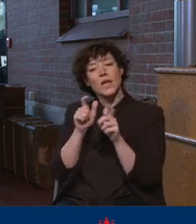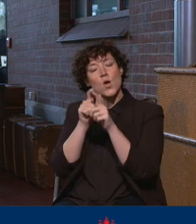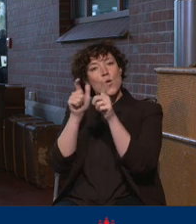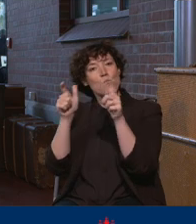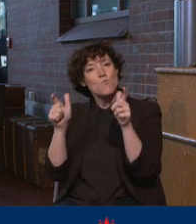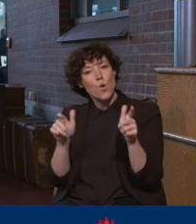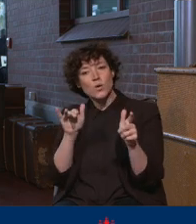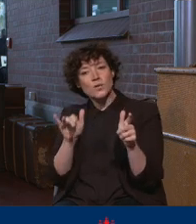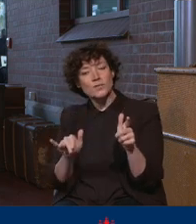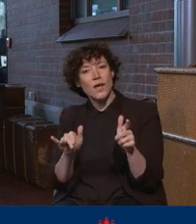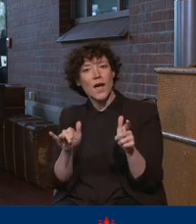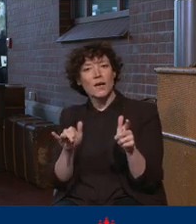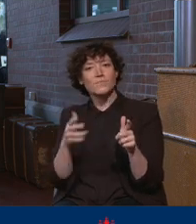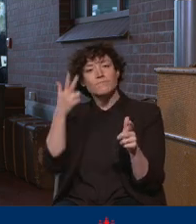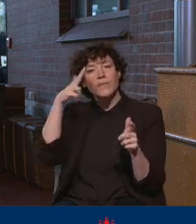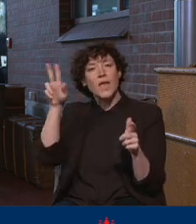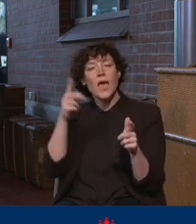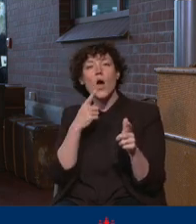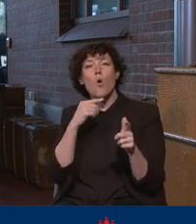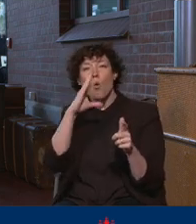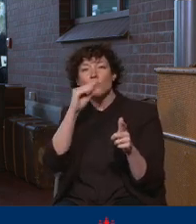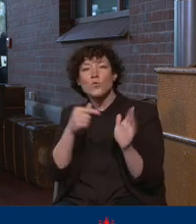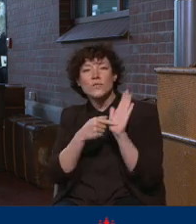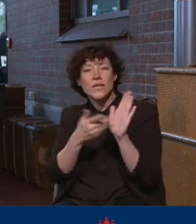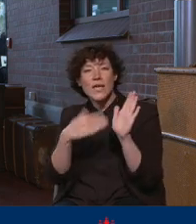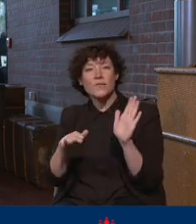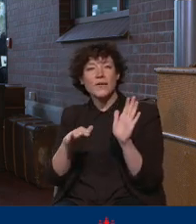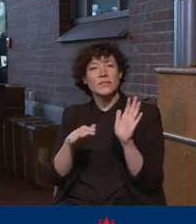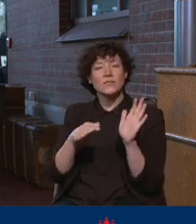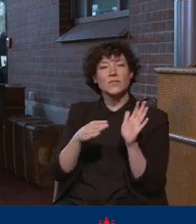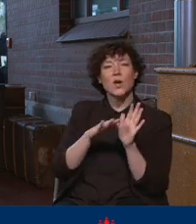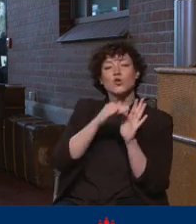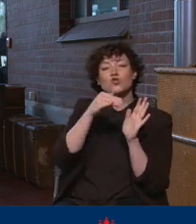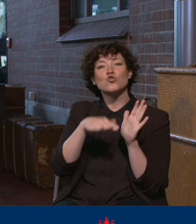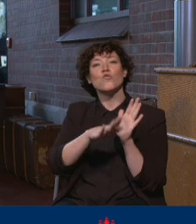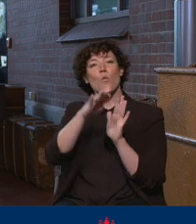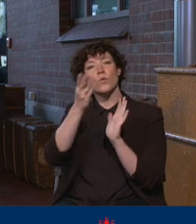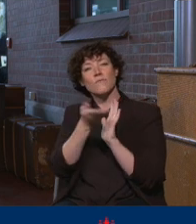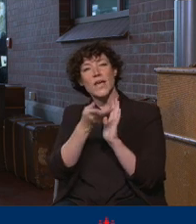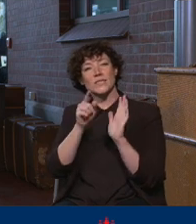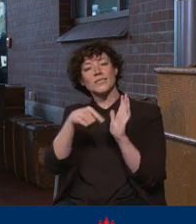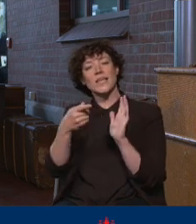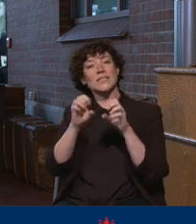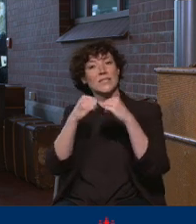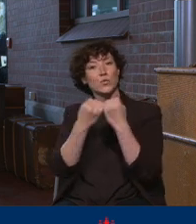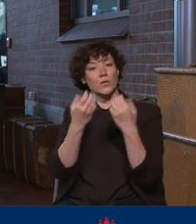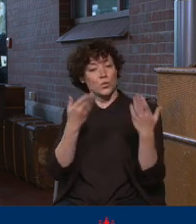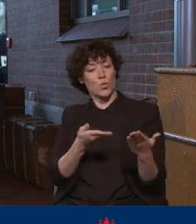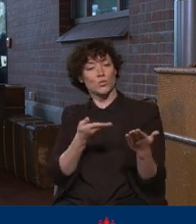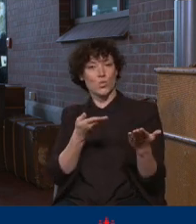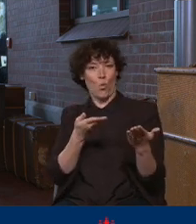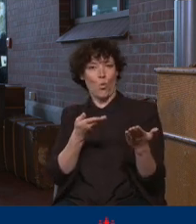rotfuchs hatte sie gezeigt mit schwung nach westen eine situation entsteht dass diese